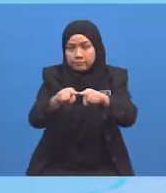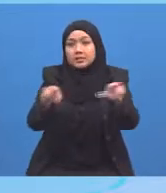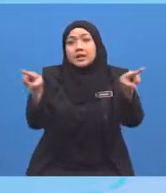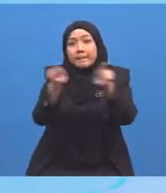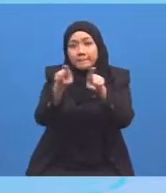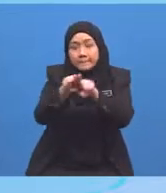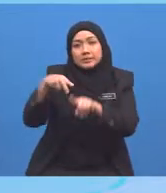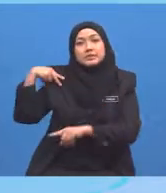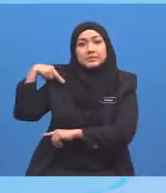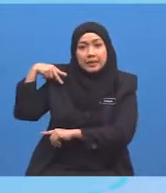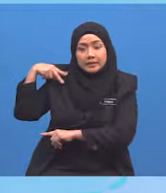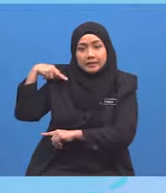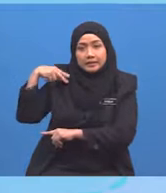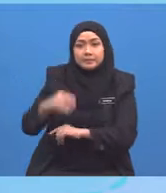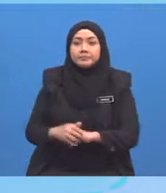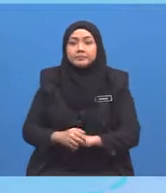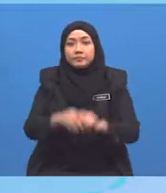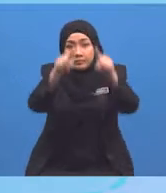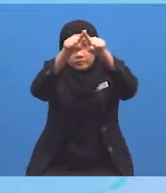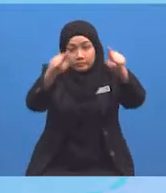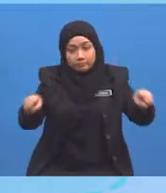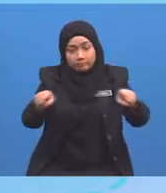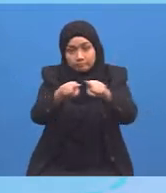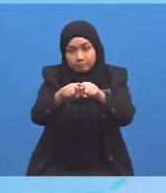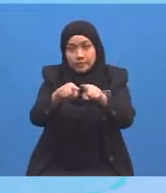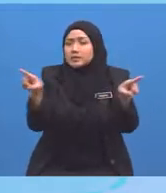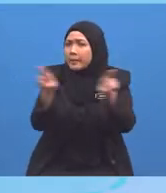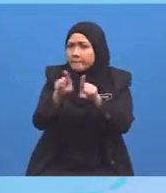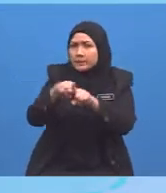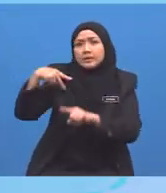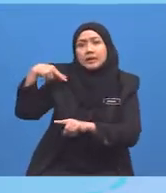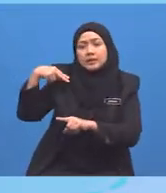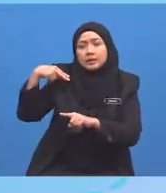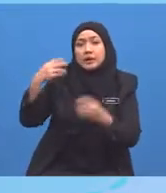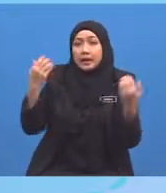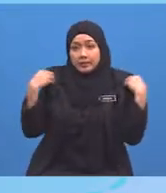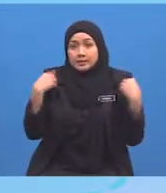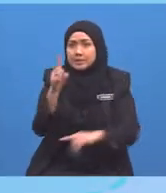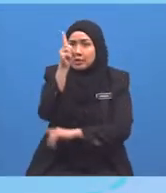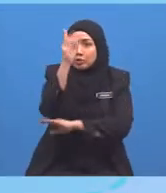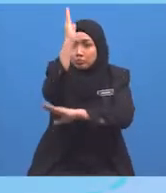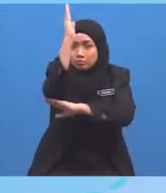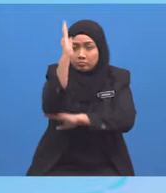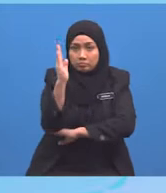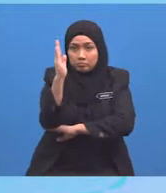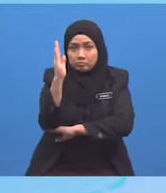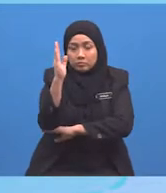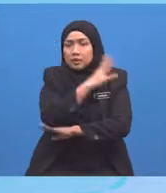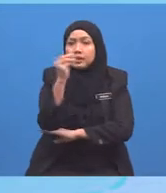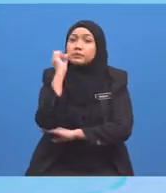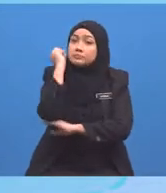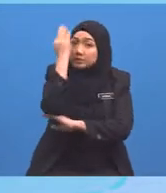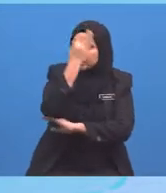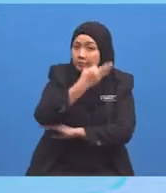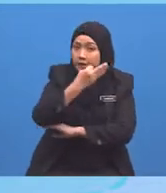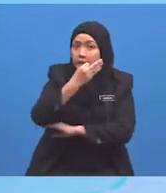pedalaman ialah 60 darjah. Jenis segitiga yang kedua pula adalah